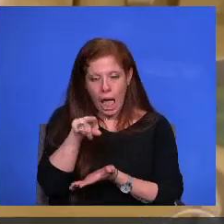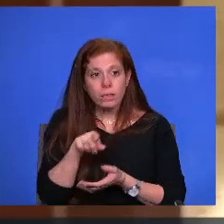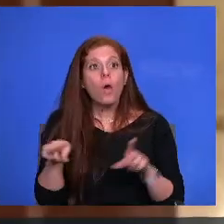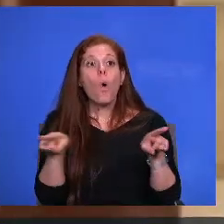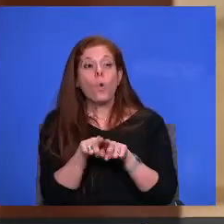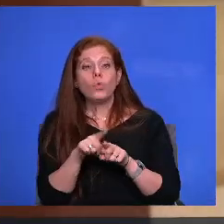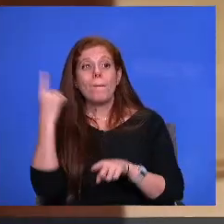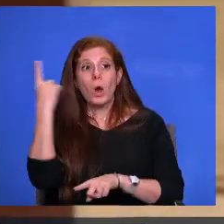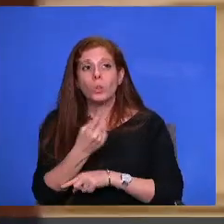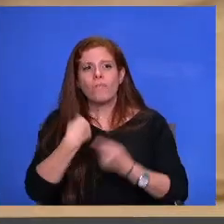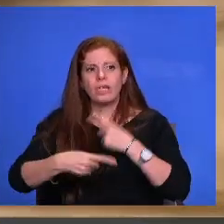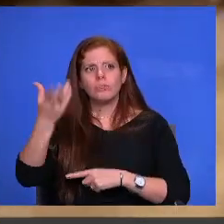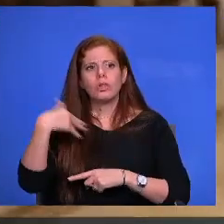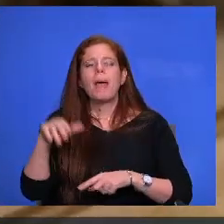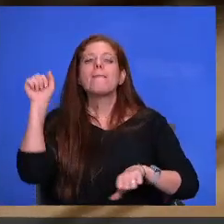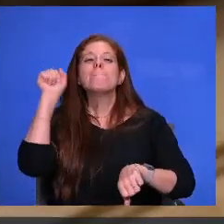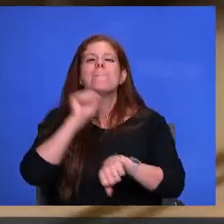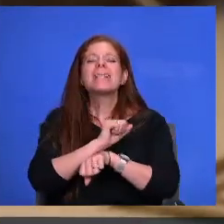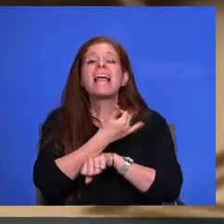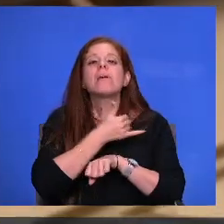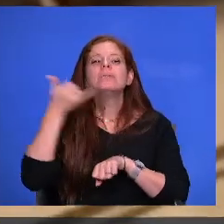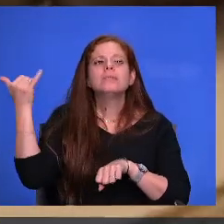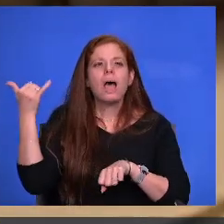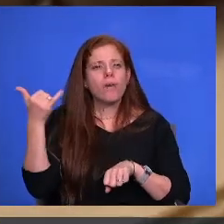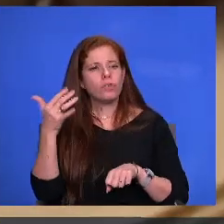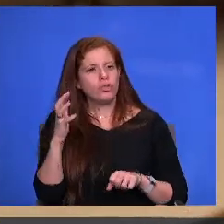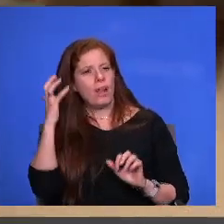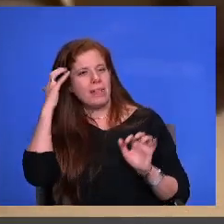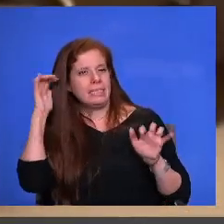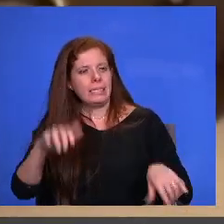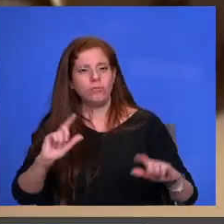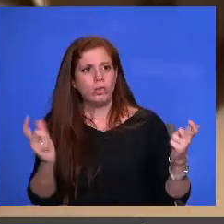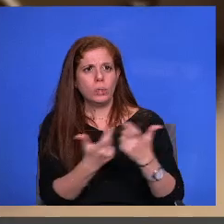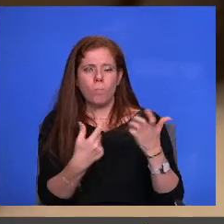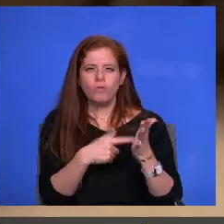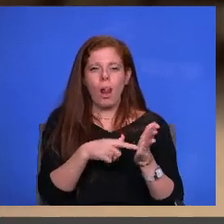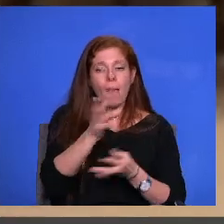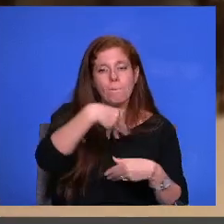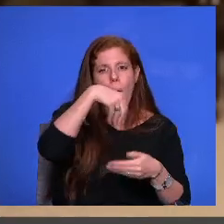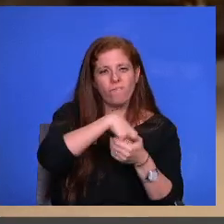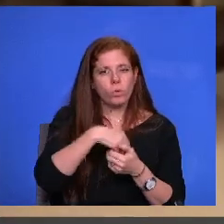כלא מזהב של מאות נסיכים ובחירי ממשל שנעצרו בשל מעורבות בשחיתות.